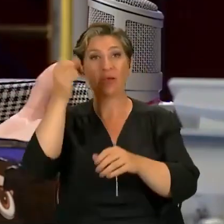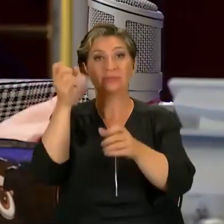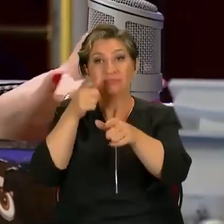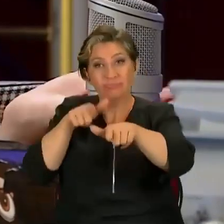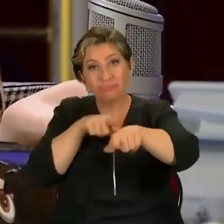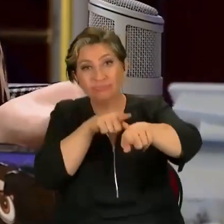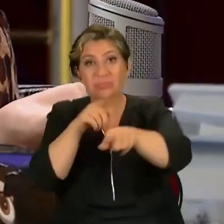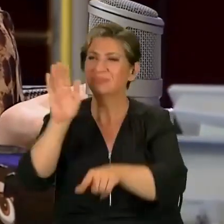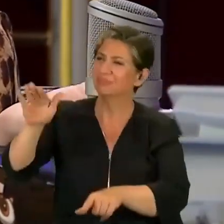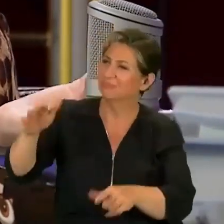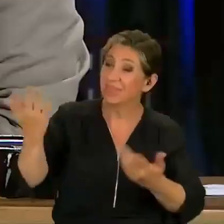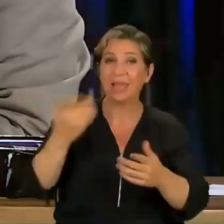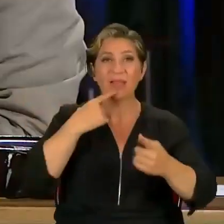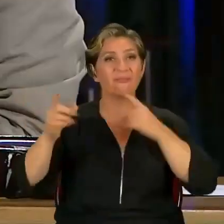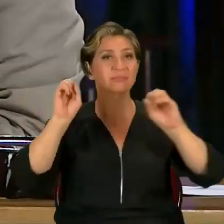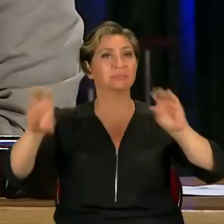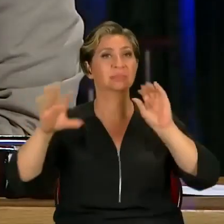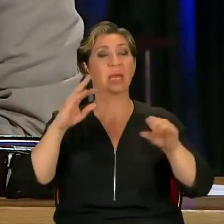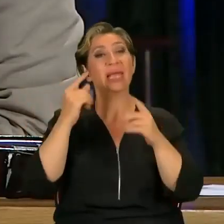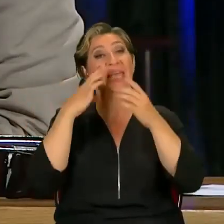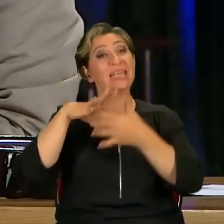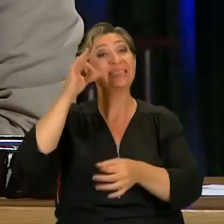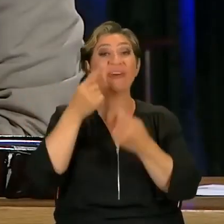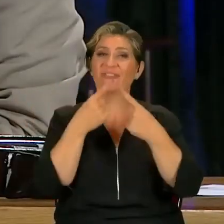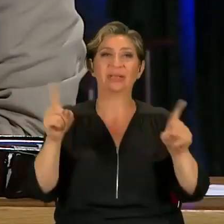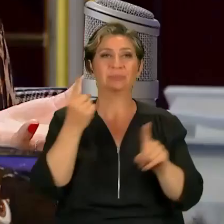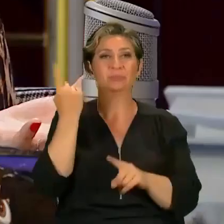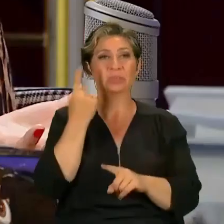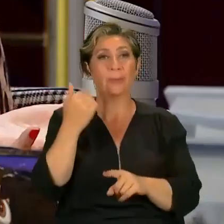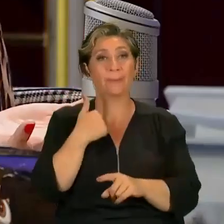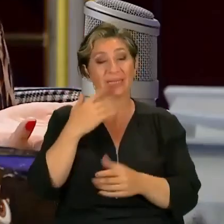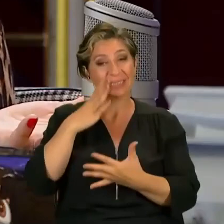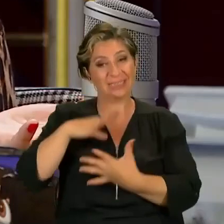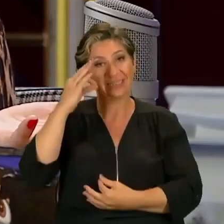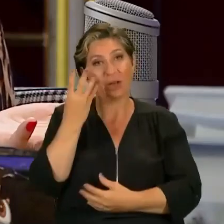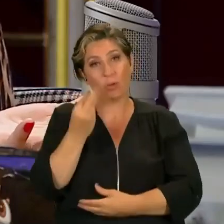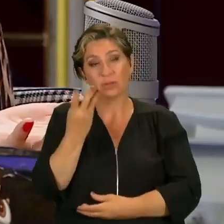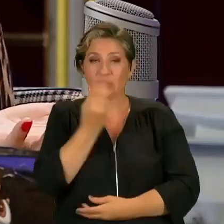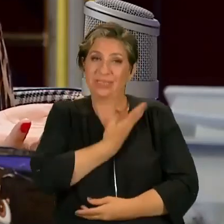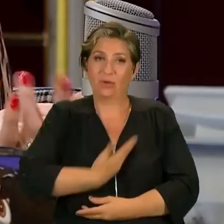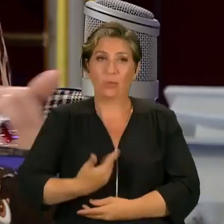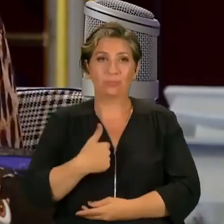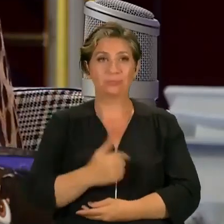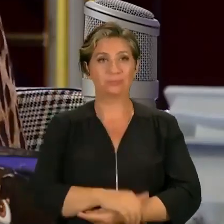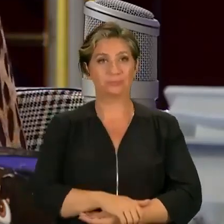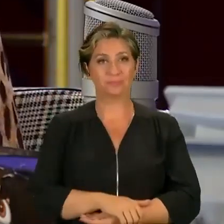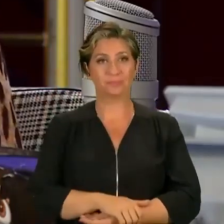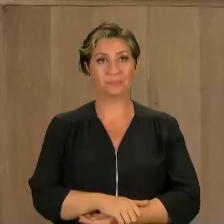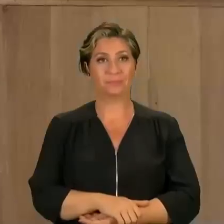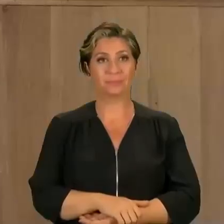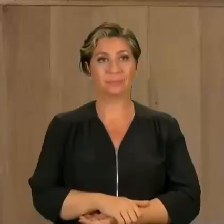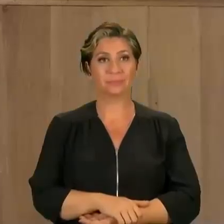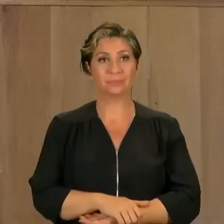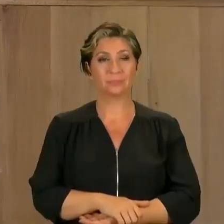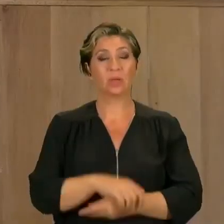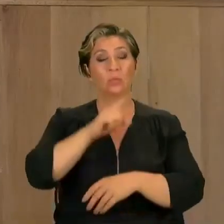arkasına takılıp yol almaya çalışana karşı da insan başka bir şey bence. O yüzden ben insan olmayı çok seviyorum. Harikulade.